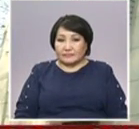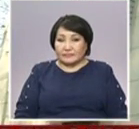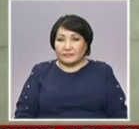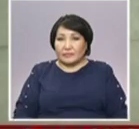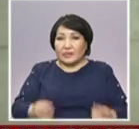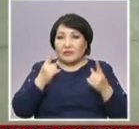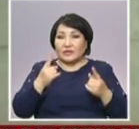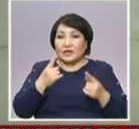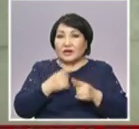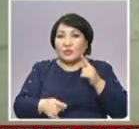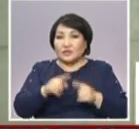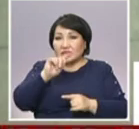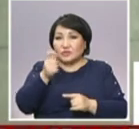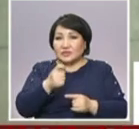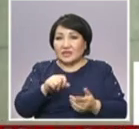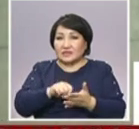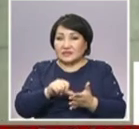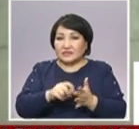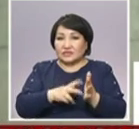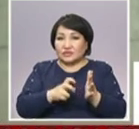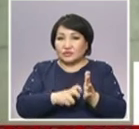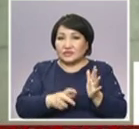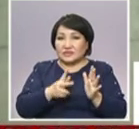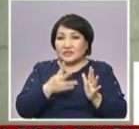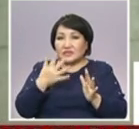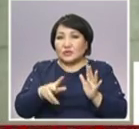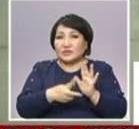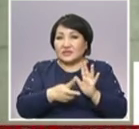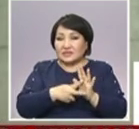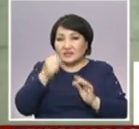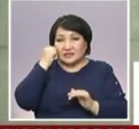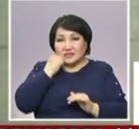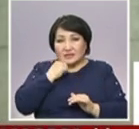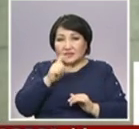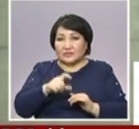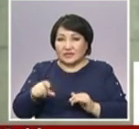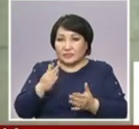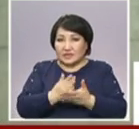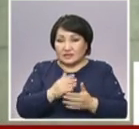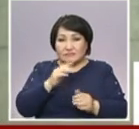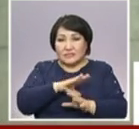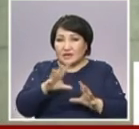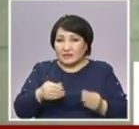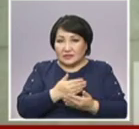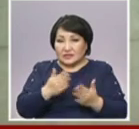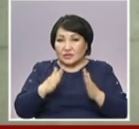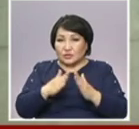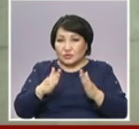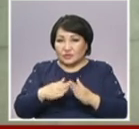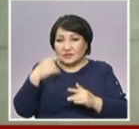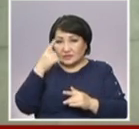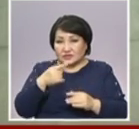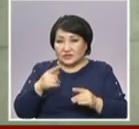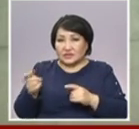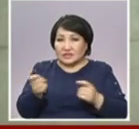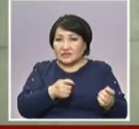Ұлы Отан соғысына қатысқан 758 қарттарымыз бар. Солардың барлықтарына үйлеріне жеткізіп, осы қала